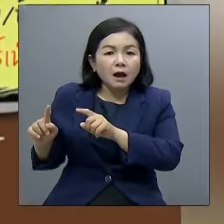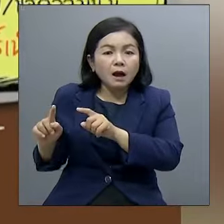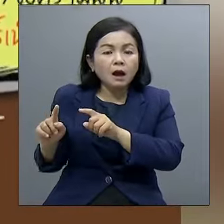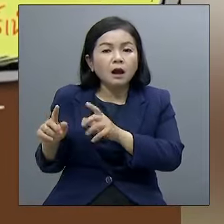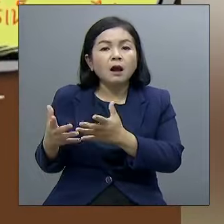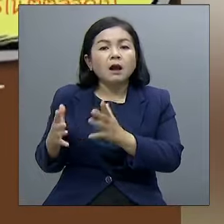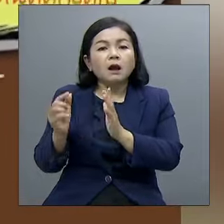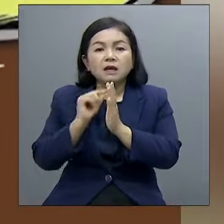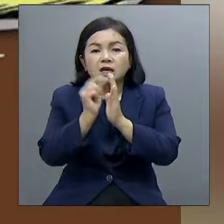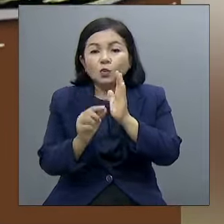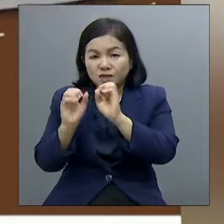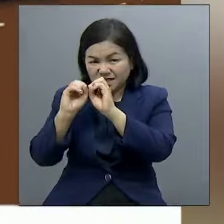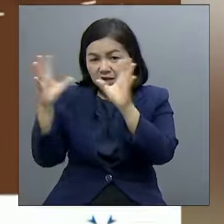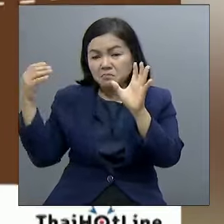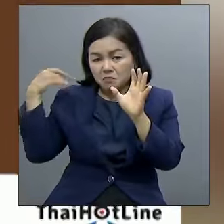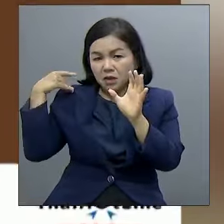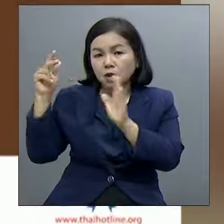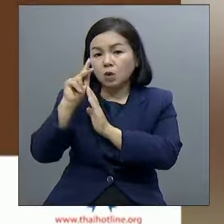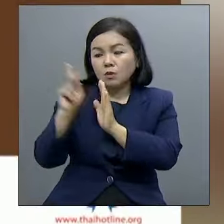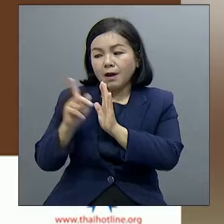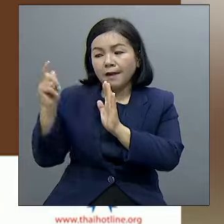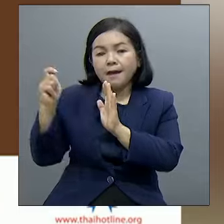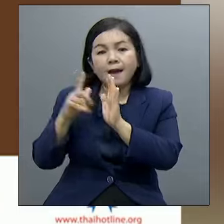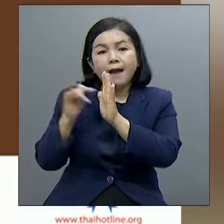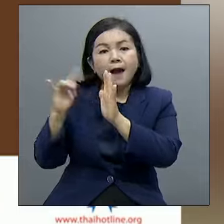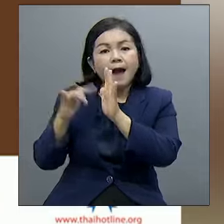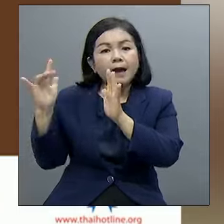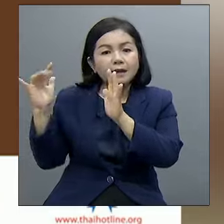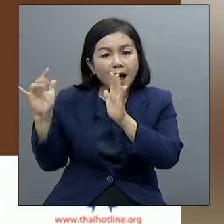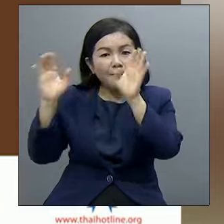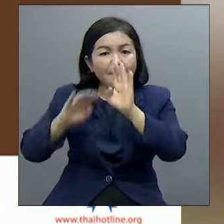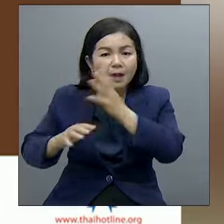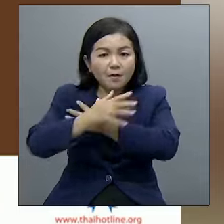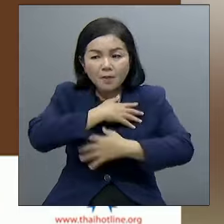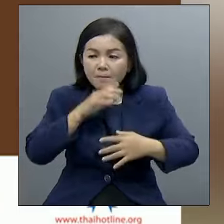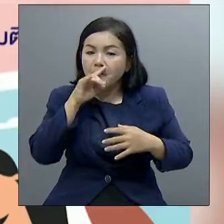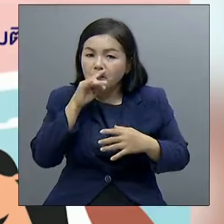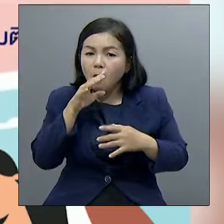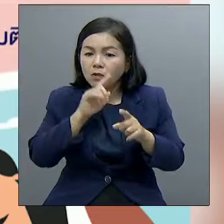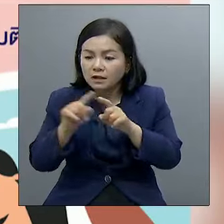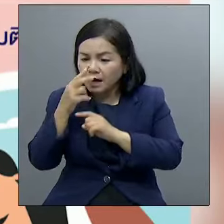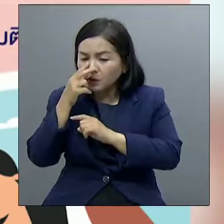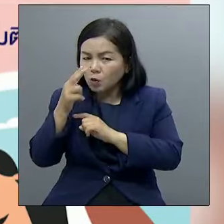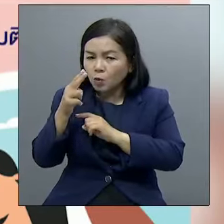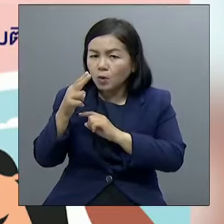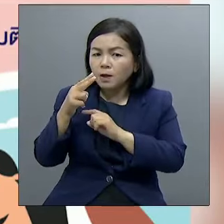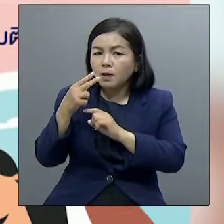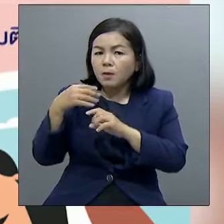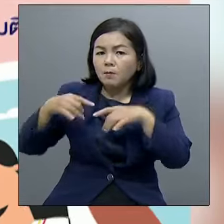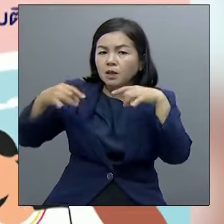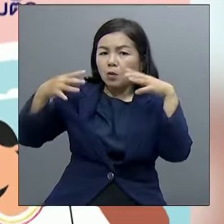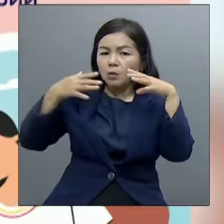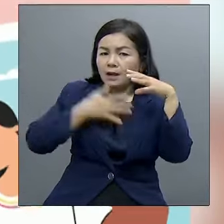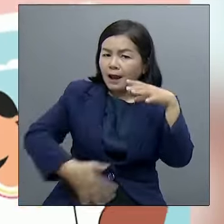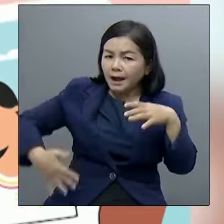ดนในเรื่องของกฎหมายอาญาเพราะว่ากฎหมายอาญาเนี่ยมันต้องโอ้โหต้องมีการทำอนาจารซึ่งเป็นลักษณะก่อไปในทางเพศมันไม่ใช่แค่อนาจารอย่างเดียวแ